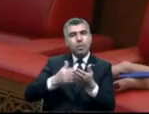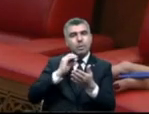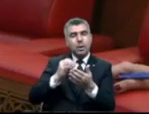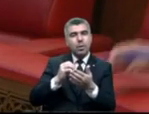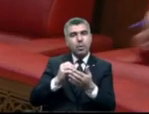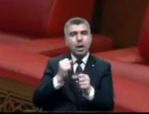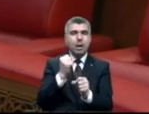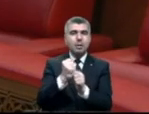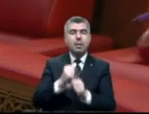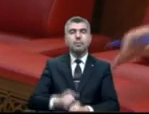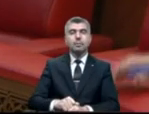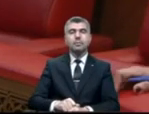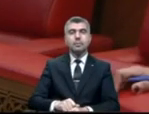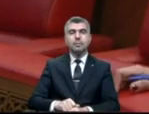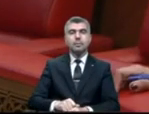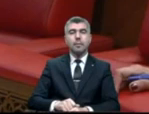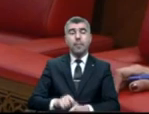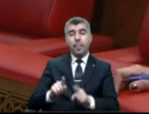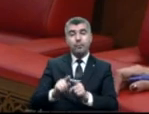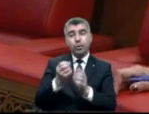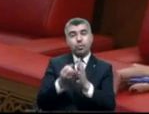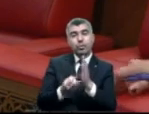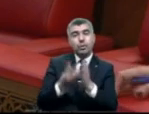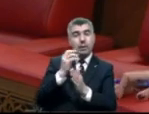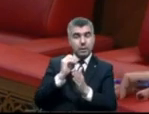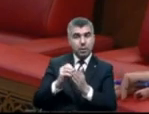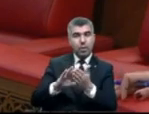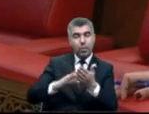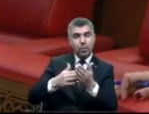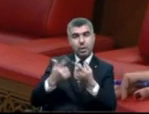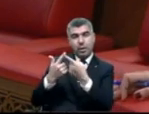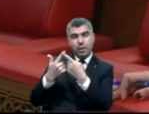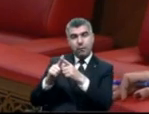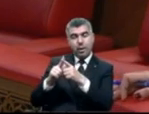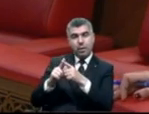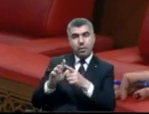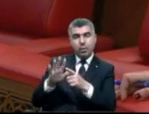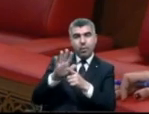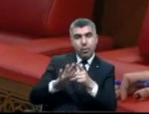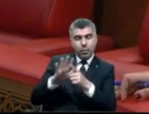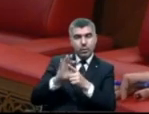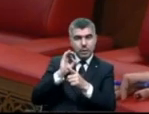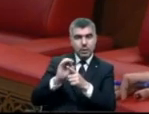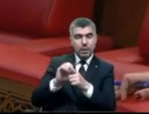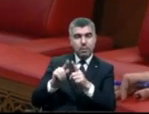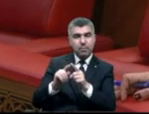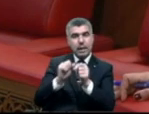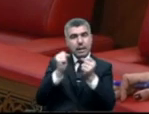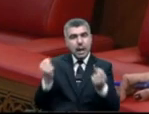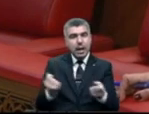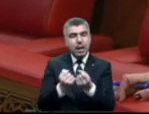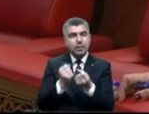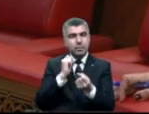الشغل. فهو تم إرساء هيكلة جديدة لعروض خدمات الوكالة الوطنية لإنعاش